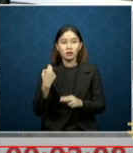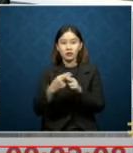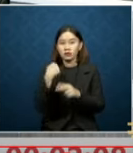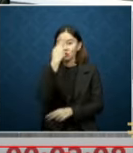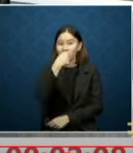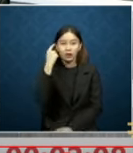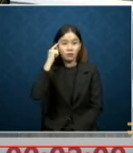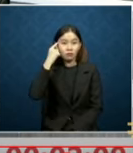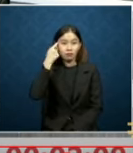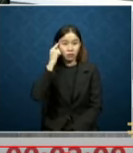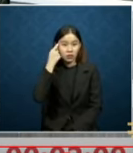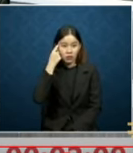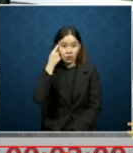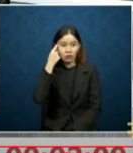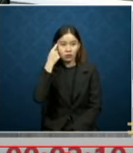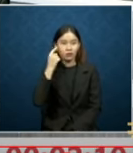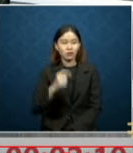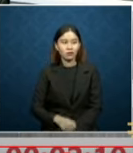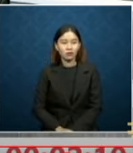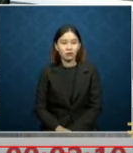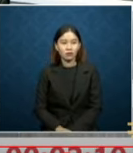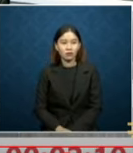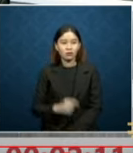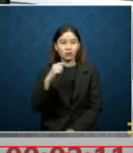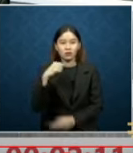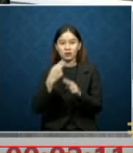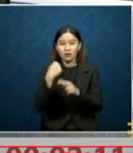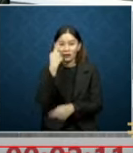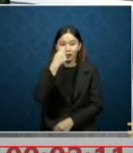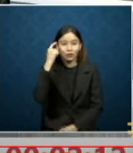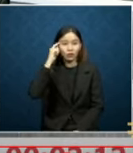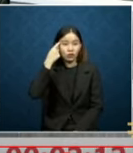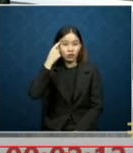ไม่รู้ขอเหินโดยอากาศ